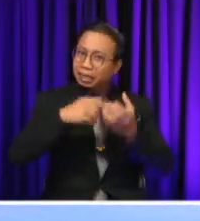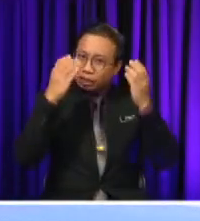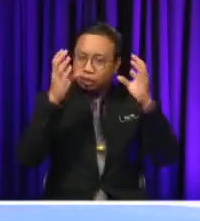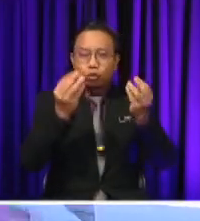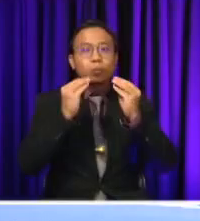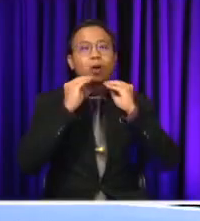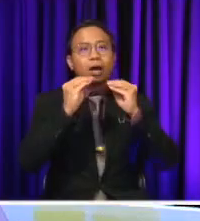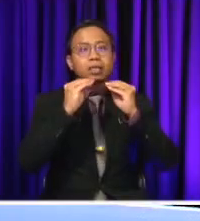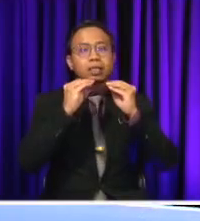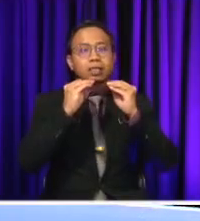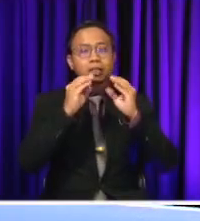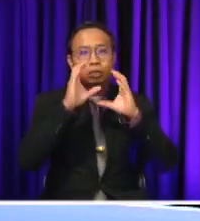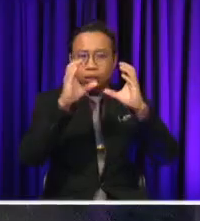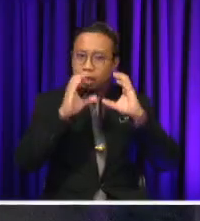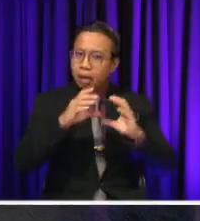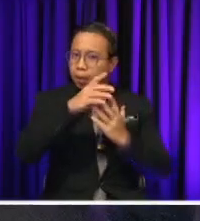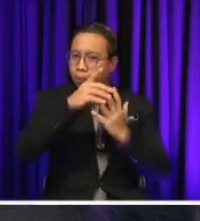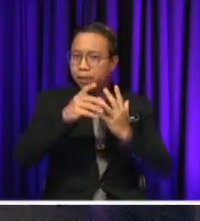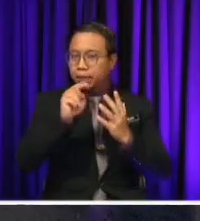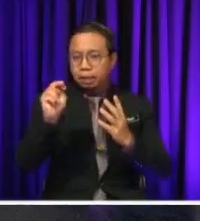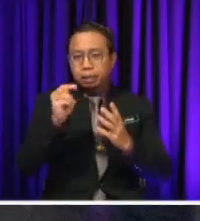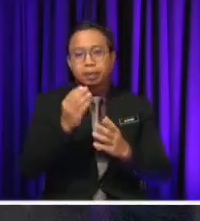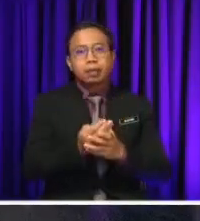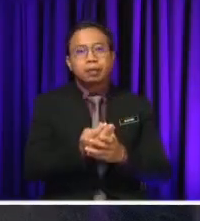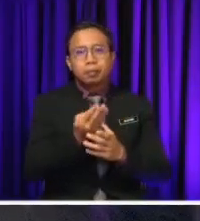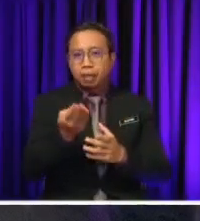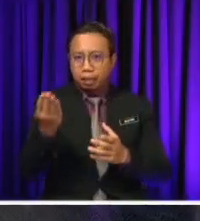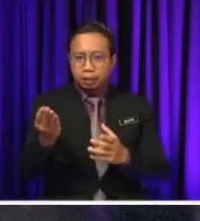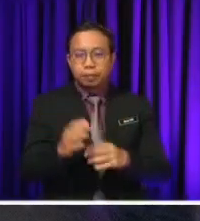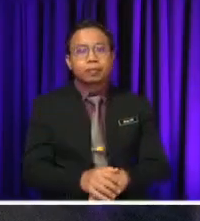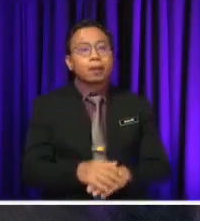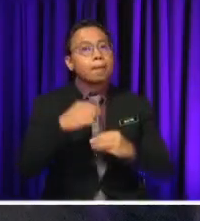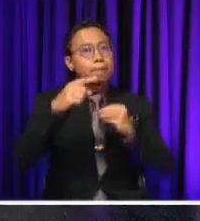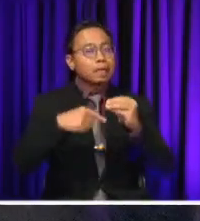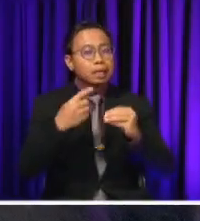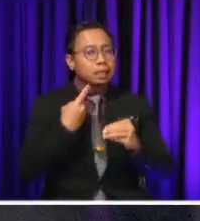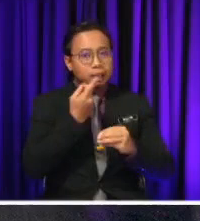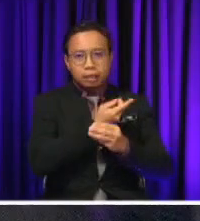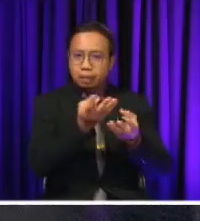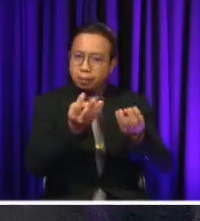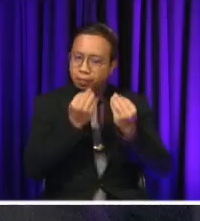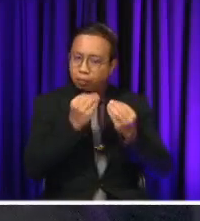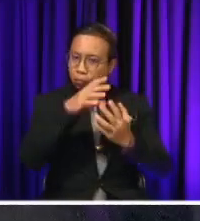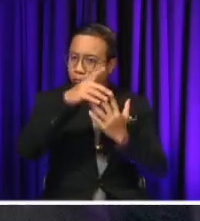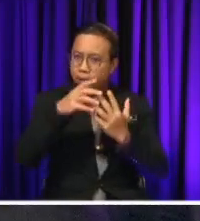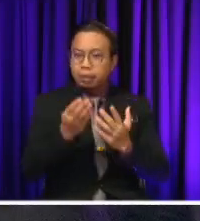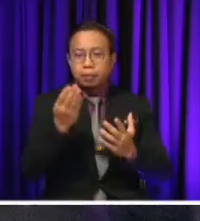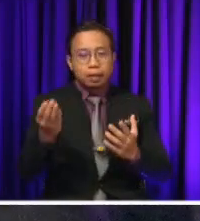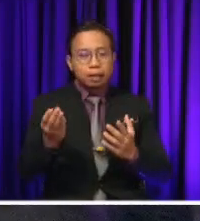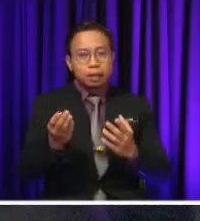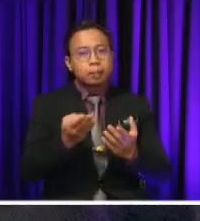pemilihan bahan ya betul sebab bila kita pilih bahan Panda yang paling penting